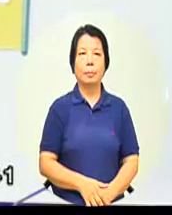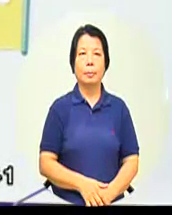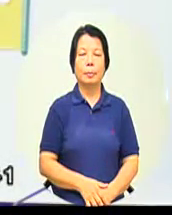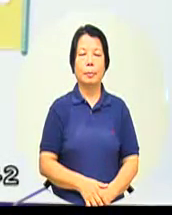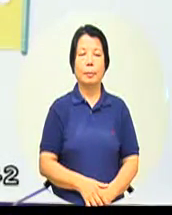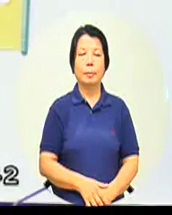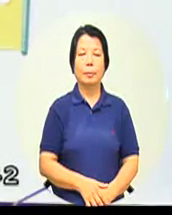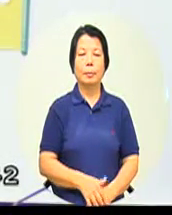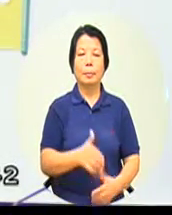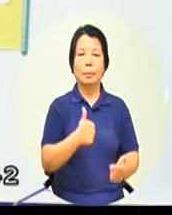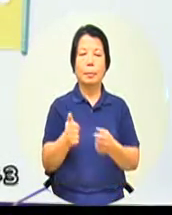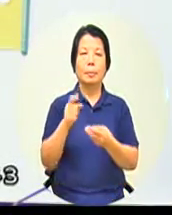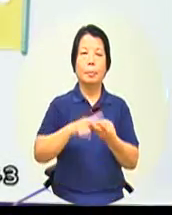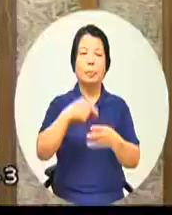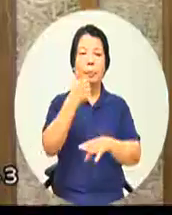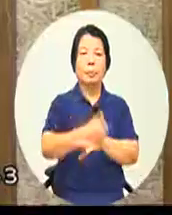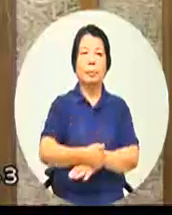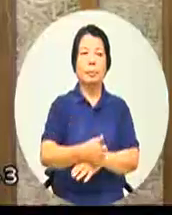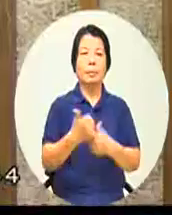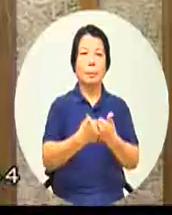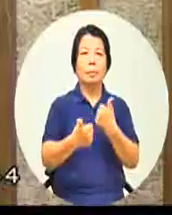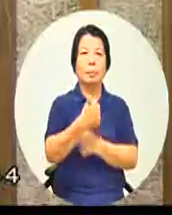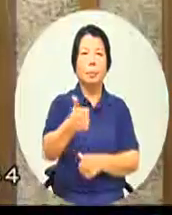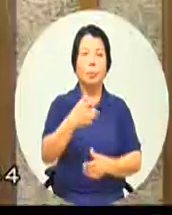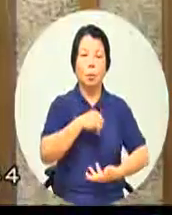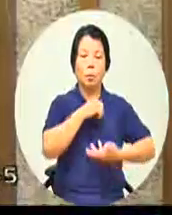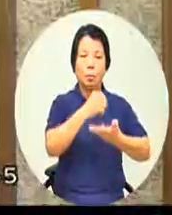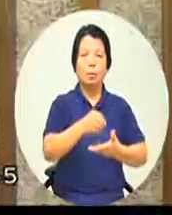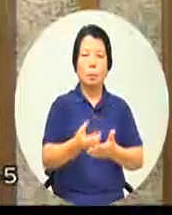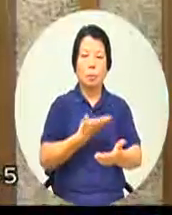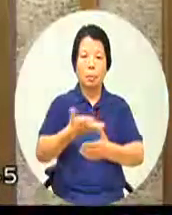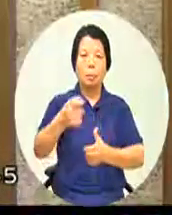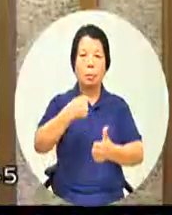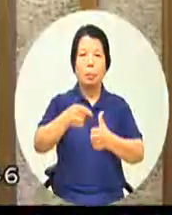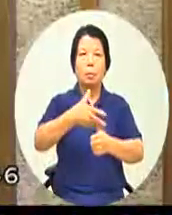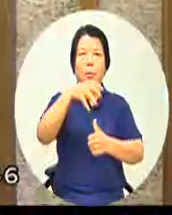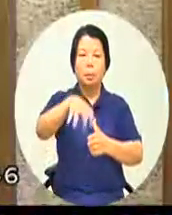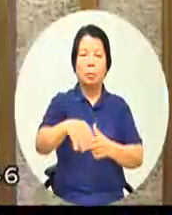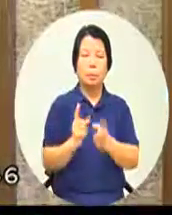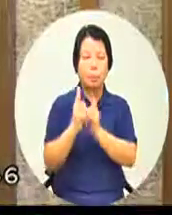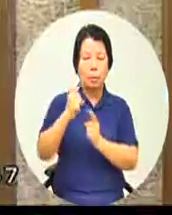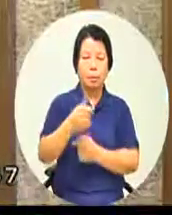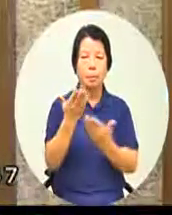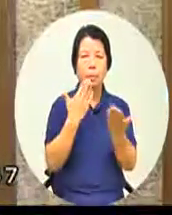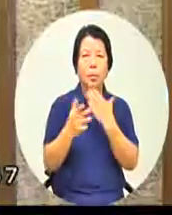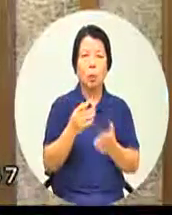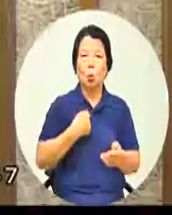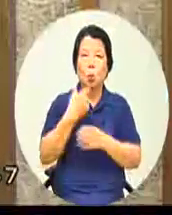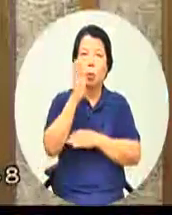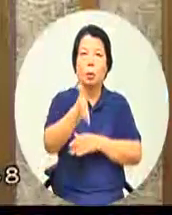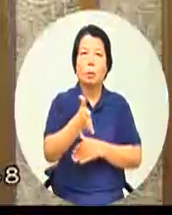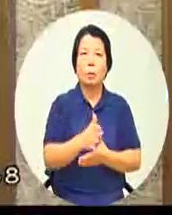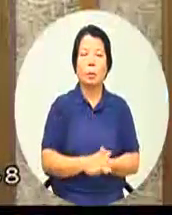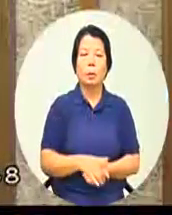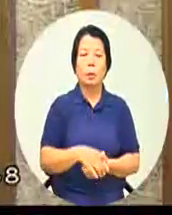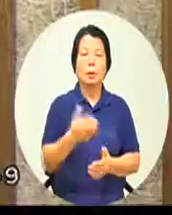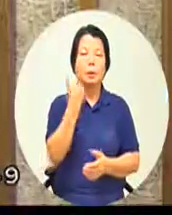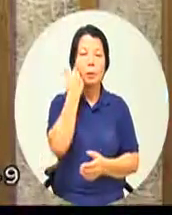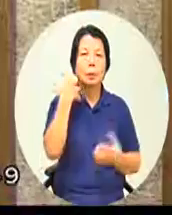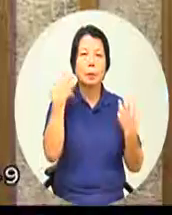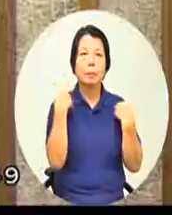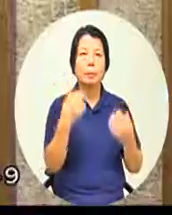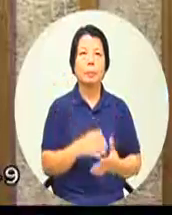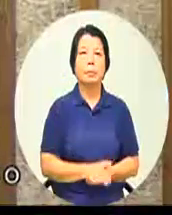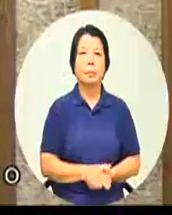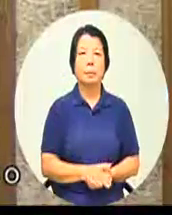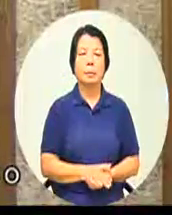谢谢主席，谢谢议员，我建议应该还是让教育局比较了解这个业务。 我问你啦，你塞工今嘛上你管嘛，上